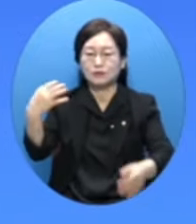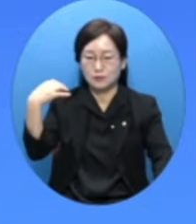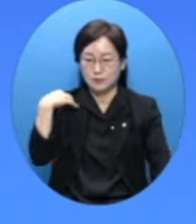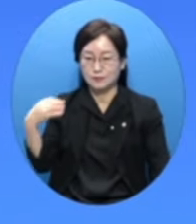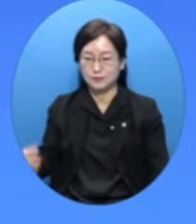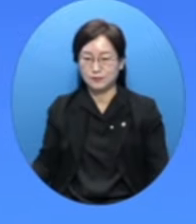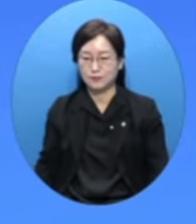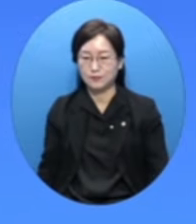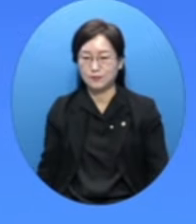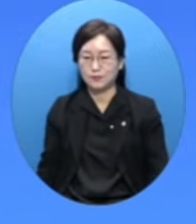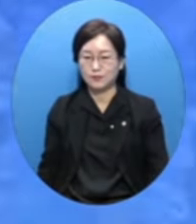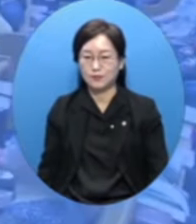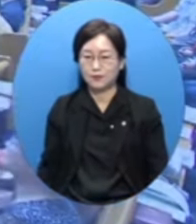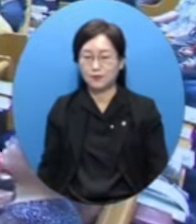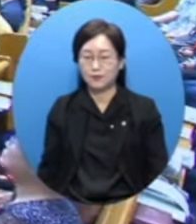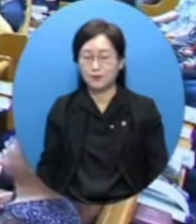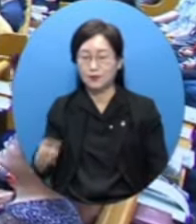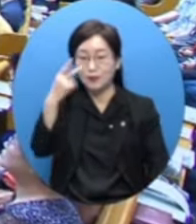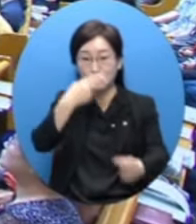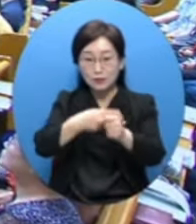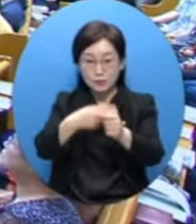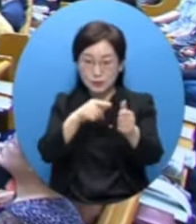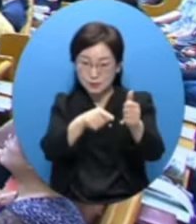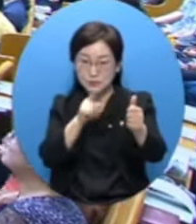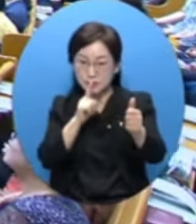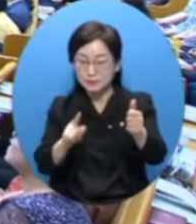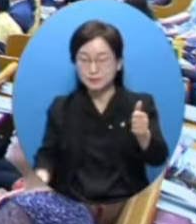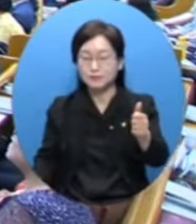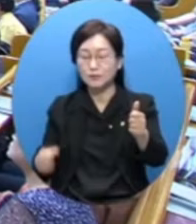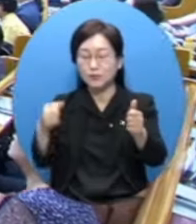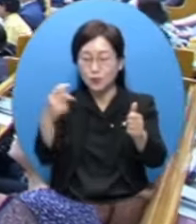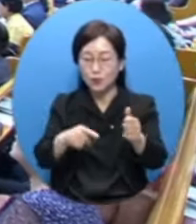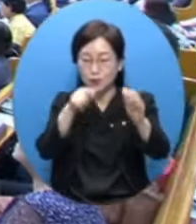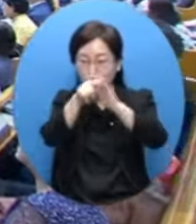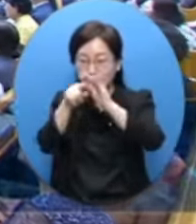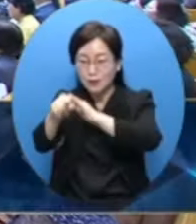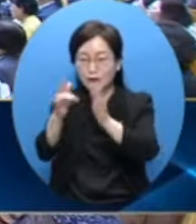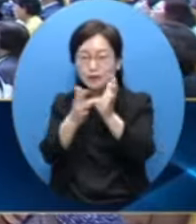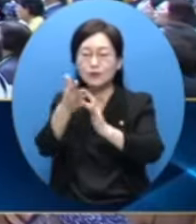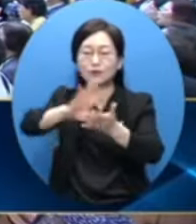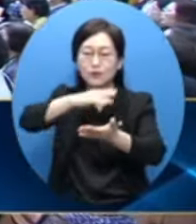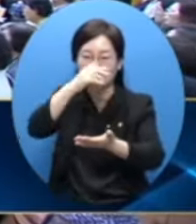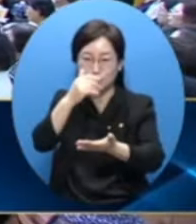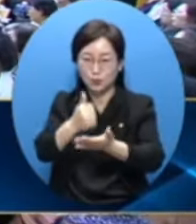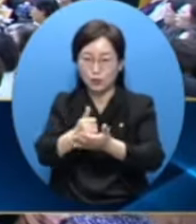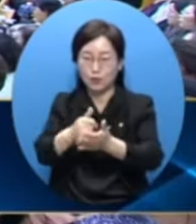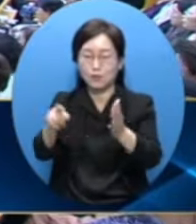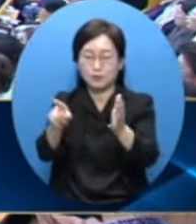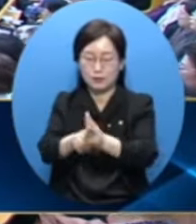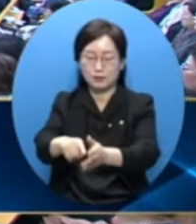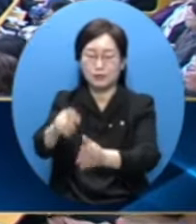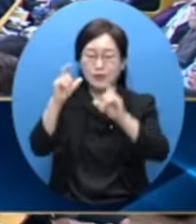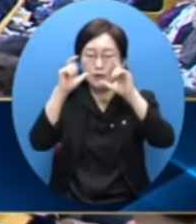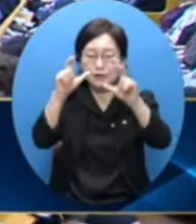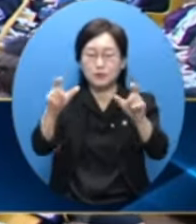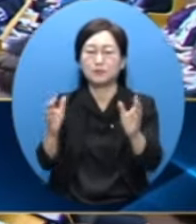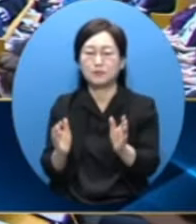믿습니다. 사도 바울은 나가서 가는 것마다 예수 그리스도에 대한 믿음을 선포했습니다.